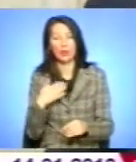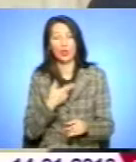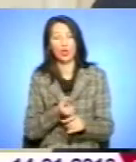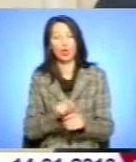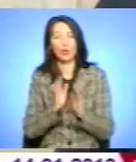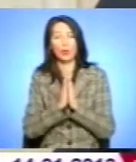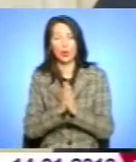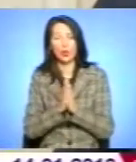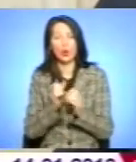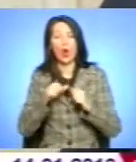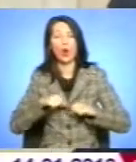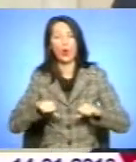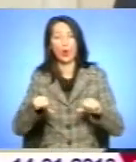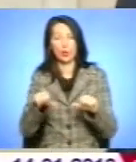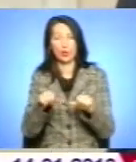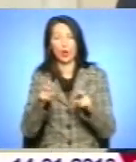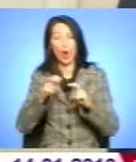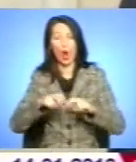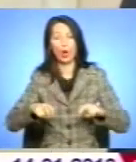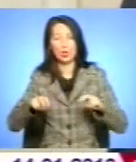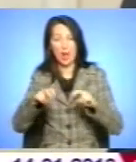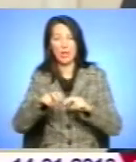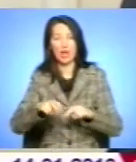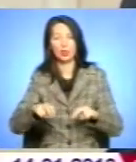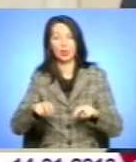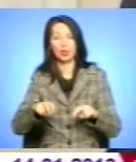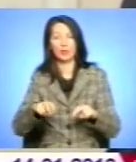просимо комісію розглянути